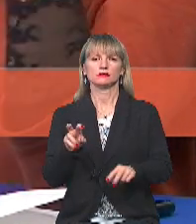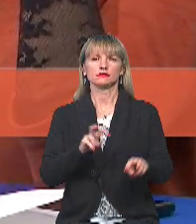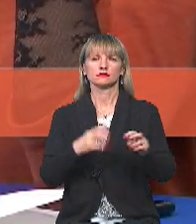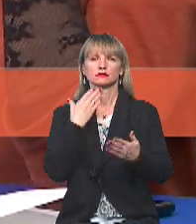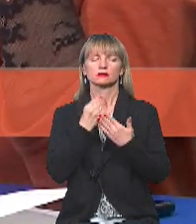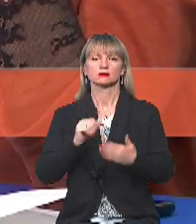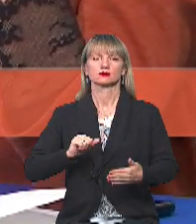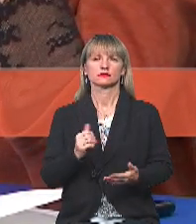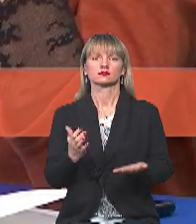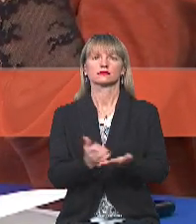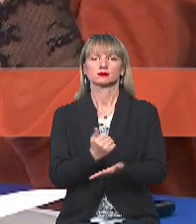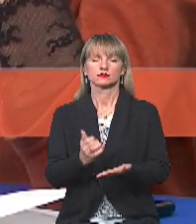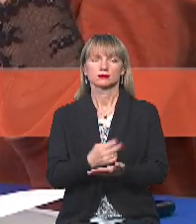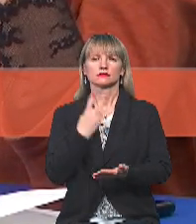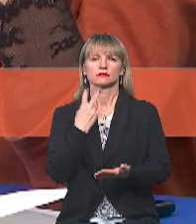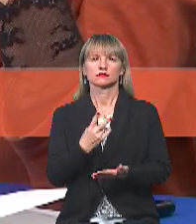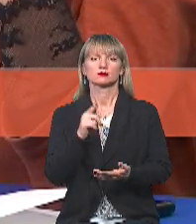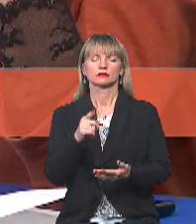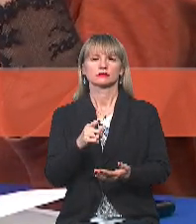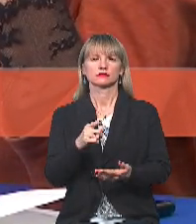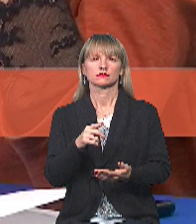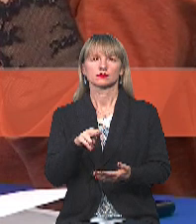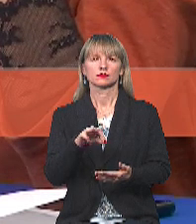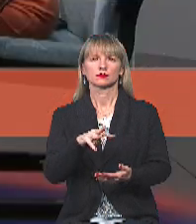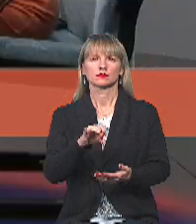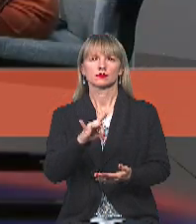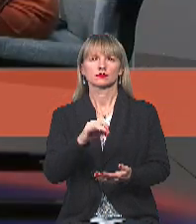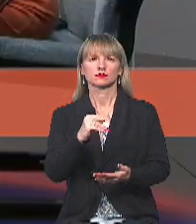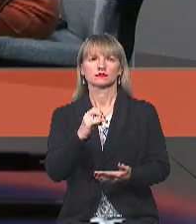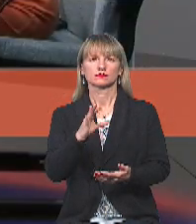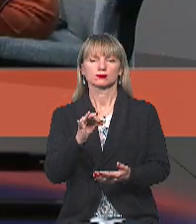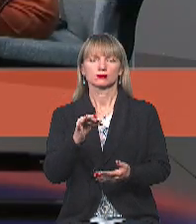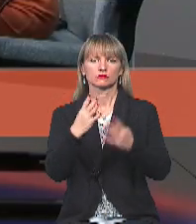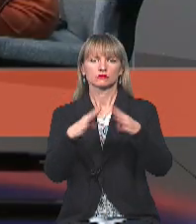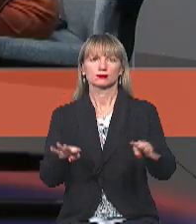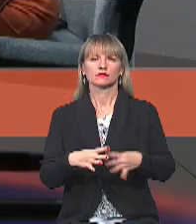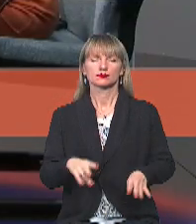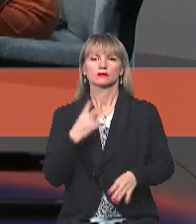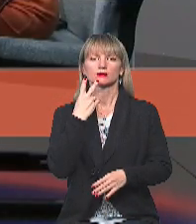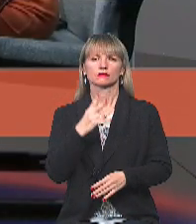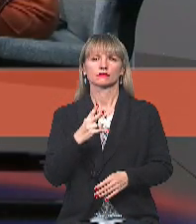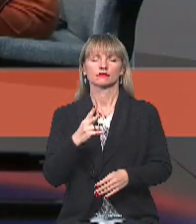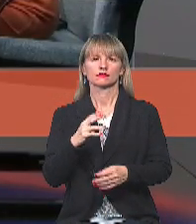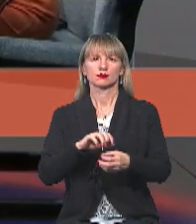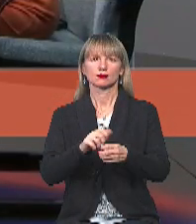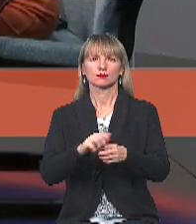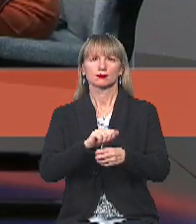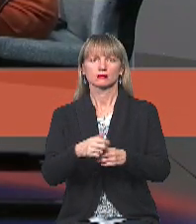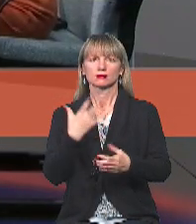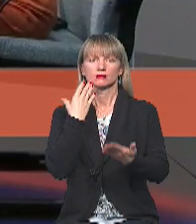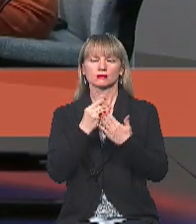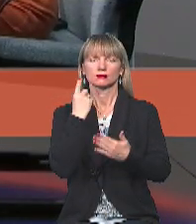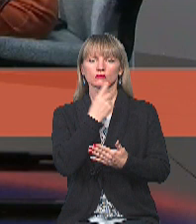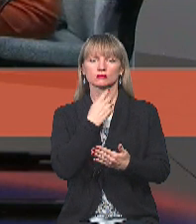своїх друзів, знаходили. Ми бачили ту помаранчеву ялинку, ми бачили ті наколоті апельсини на власні очі.